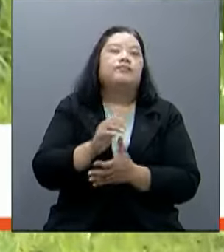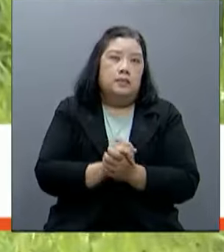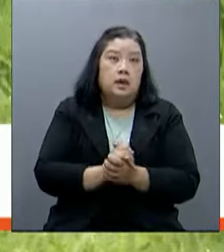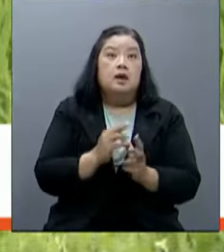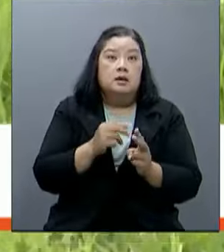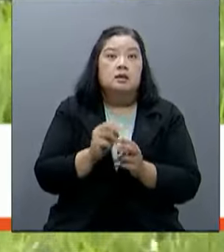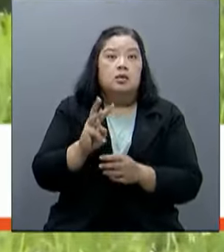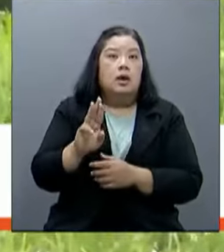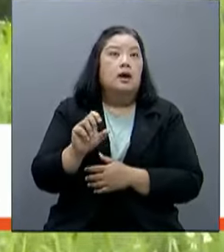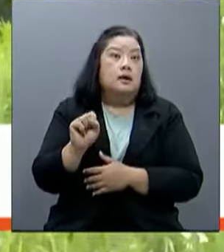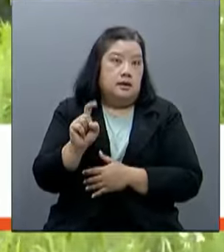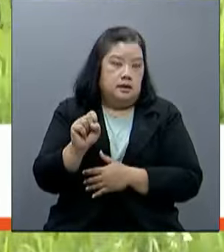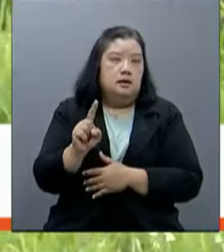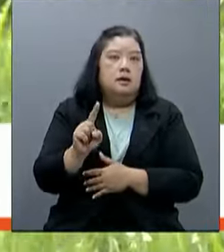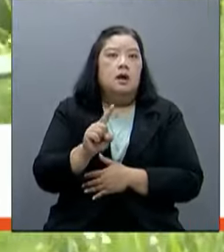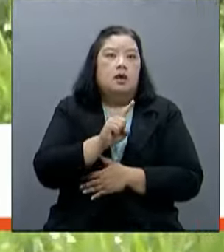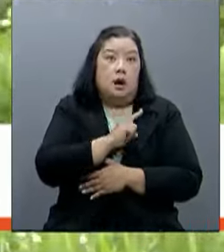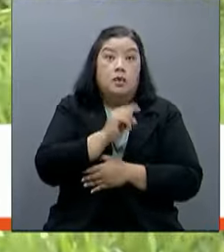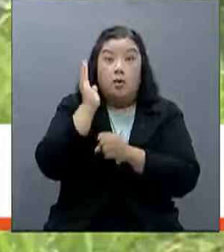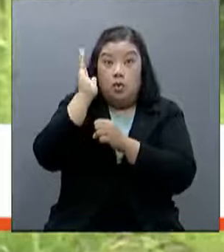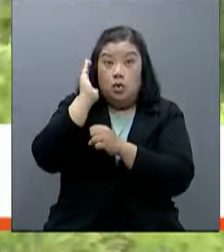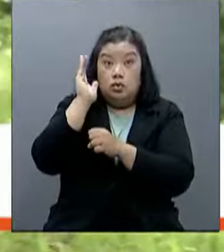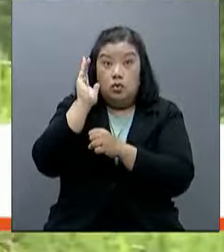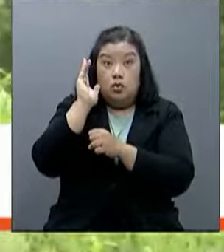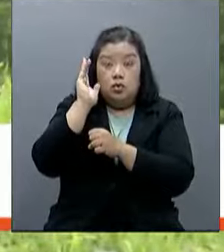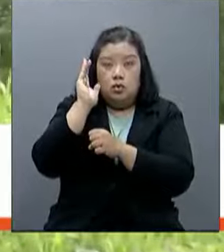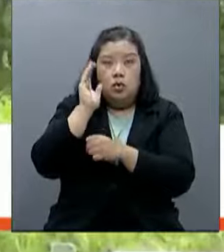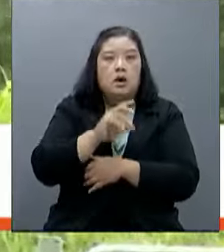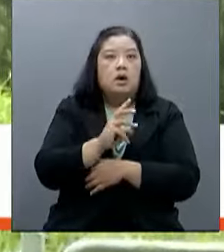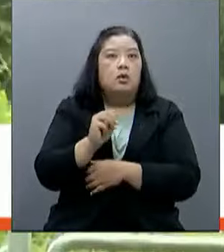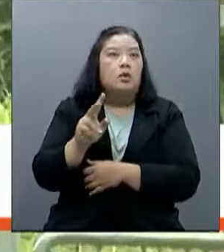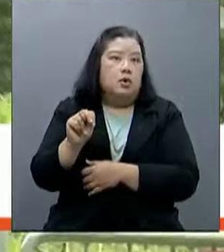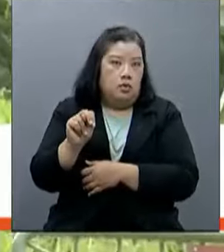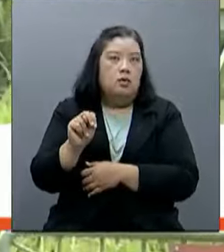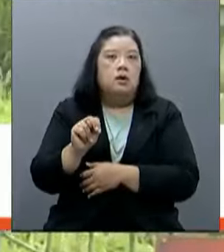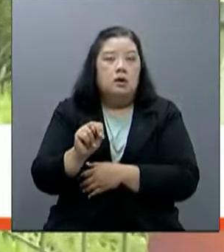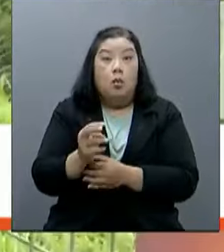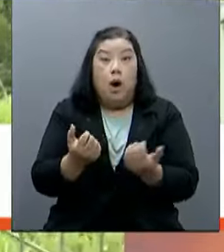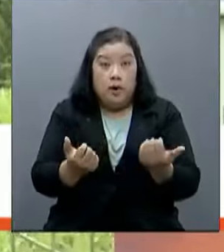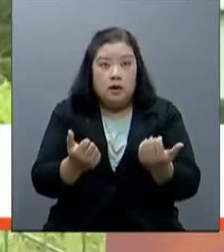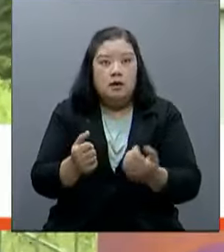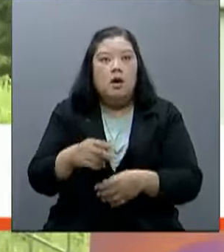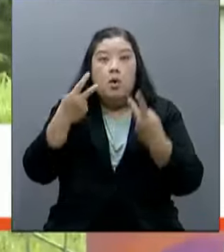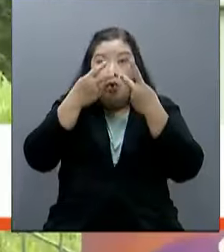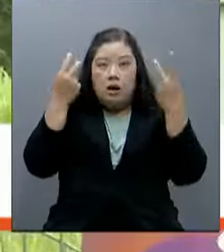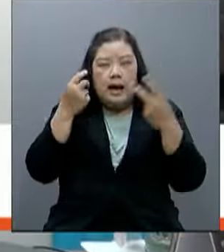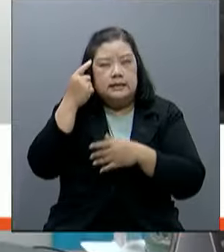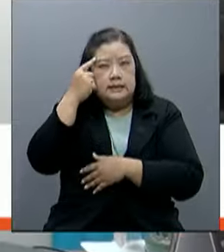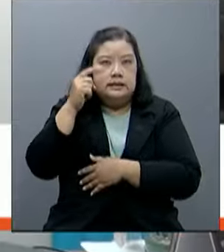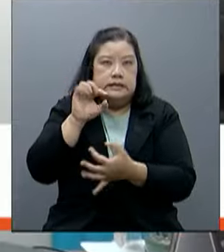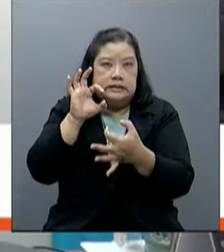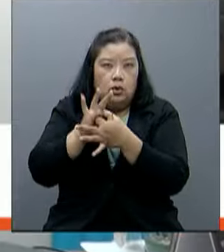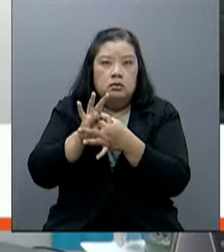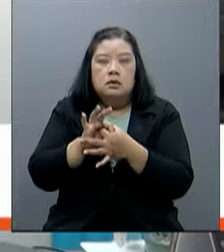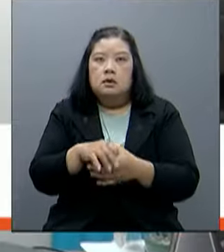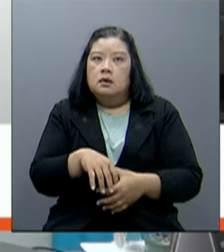ริศนะคะชอบชูผลโฆษกกองอำนวยการรักษาความมั่นคงภายในภาค4ส่วนหน้ากล่าวว่าเหตุการณ์นี้ผู้ก่อเหตุนั้นอาศัยช่วงที่เจ้าหน้าที่